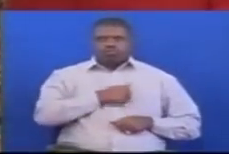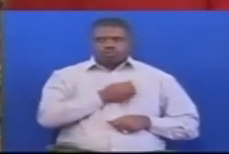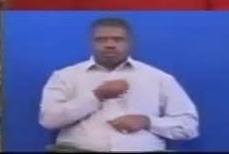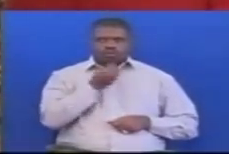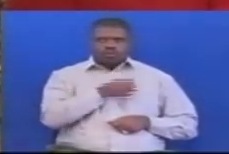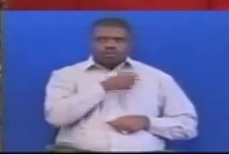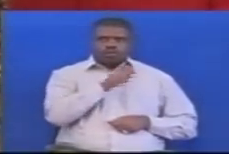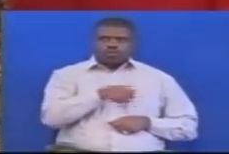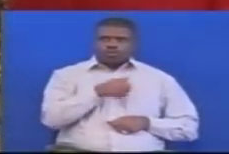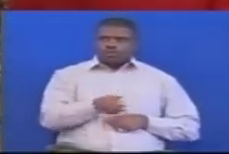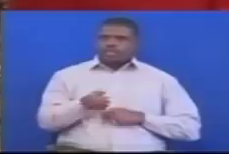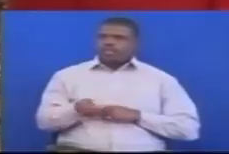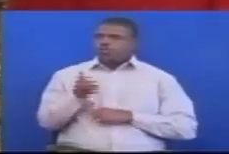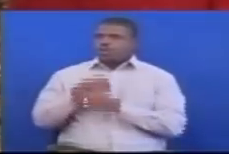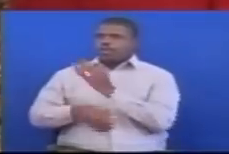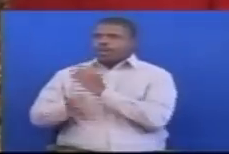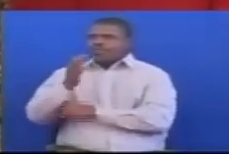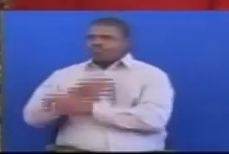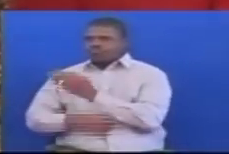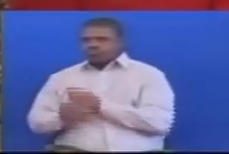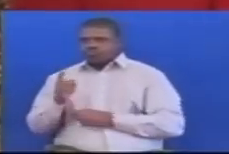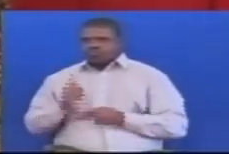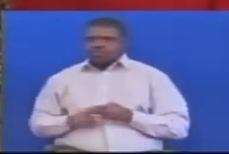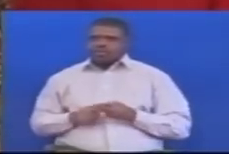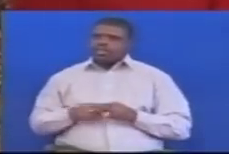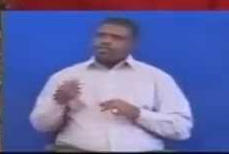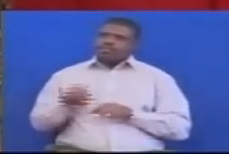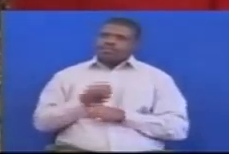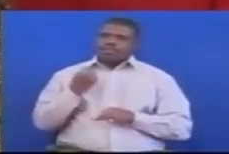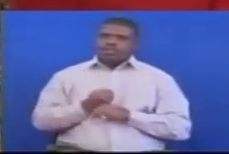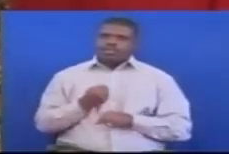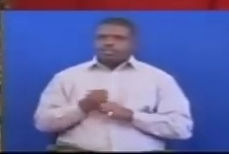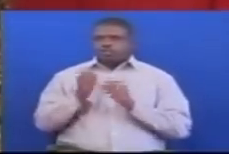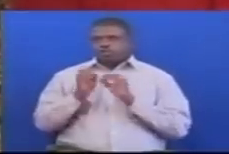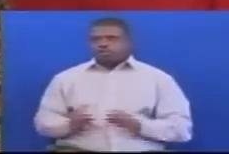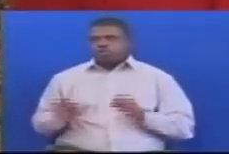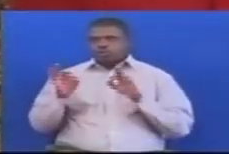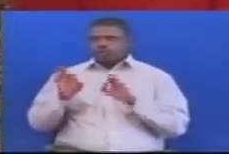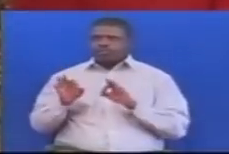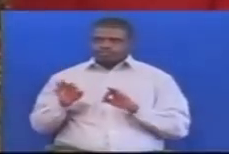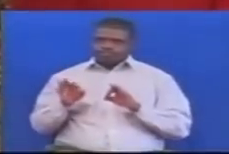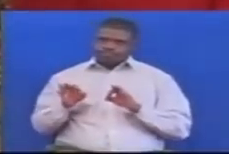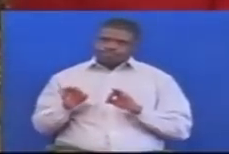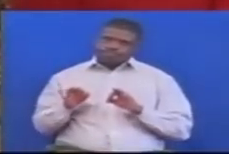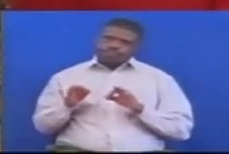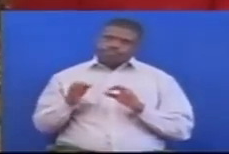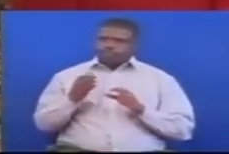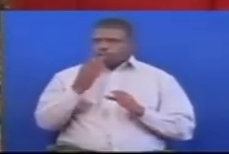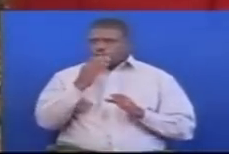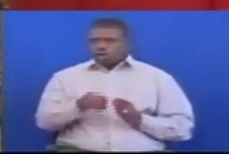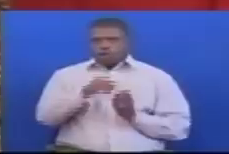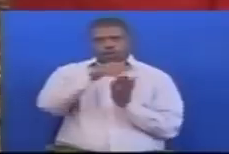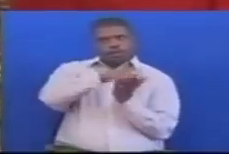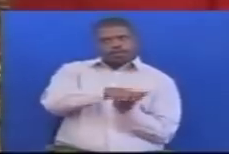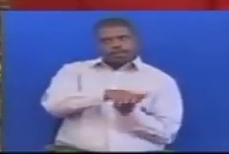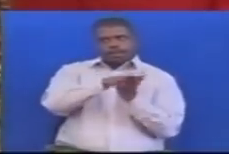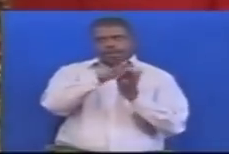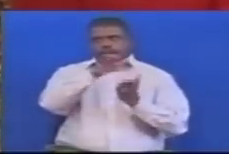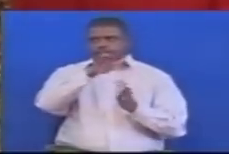watu wenye shida, watu walemavu. Kwa hivyo amefanya kazi nzuri, Mungu aiweke roho yake mahali pema